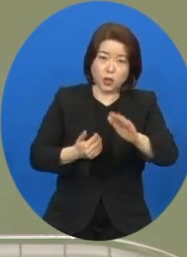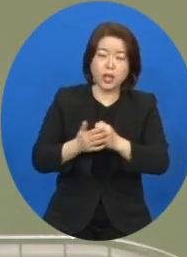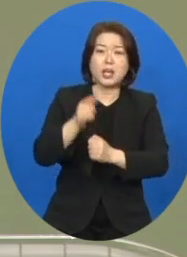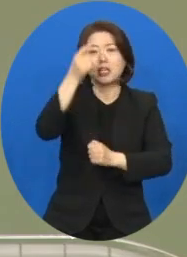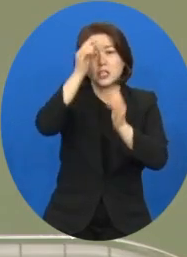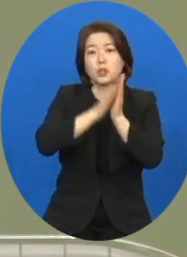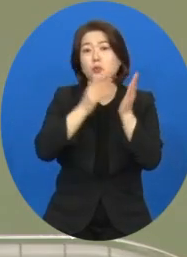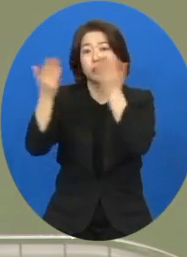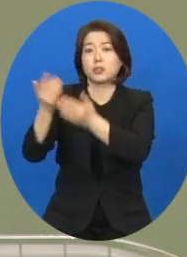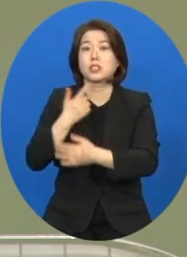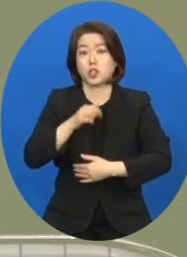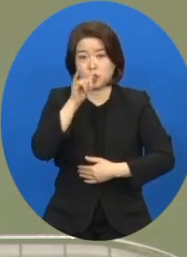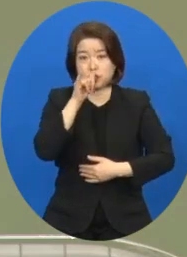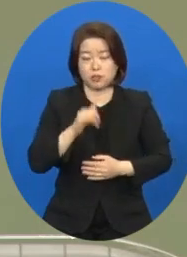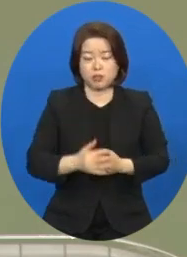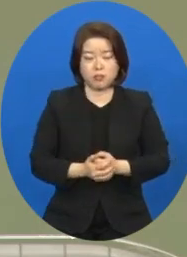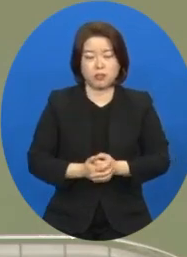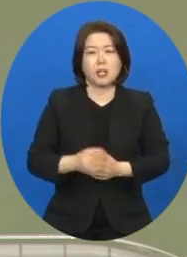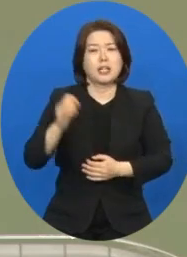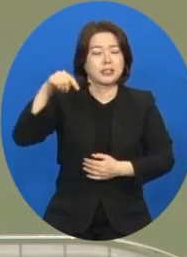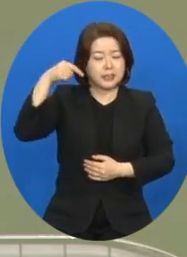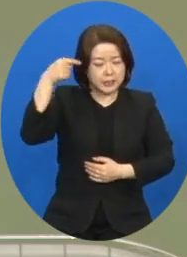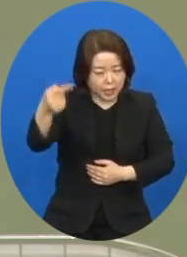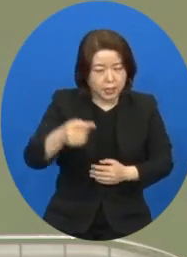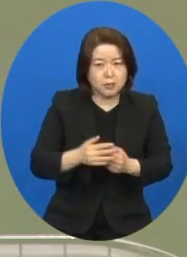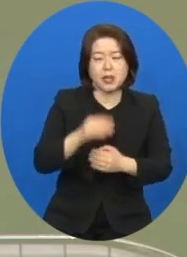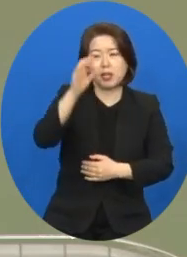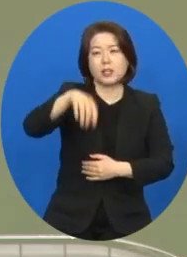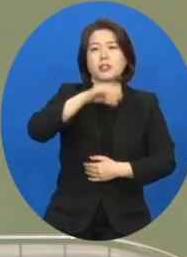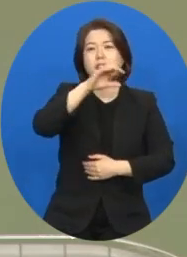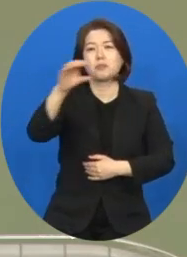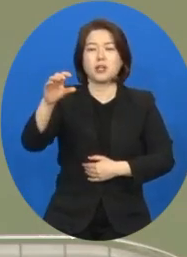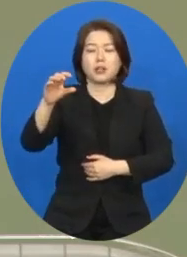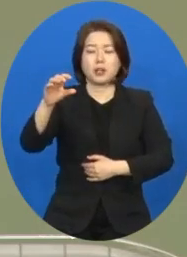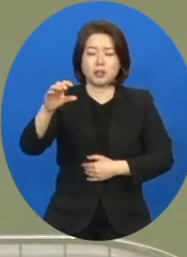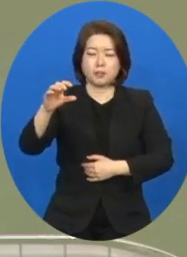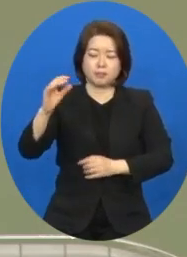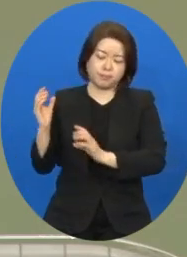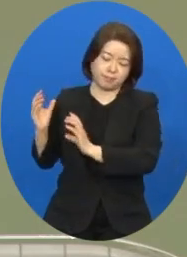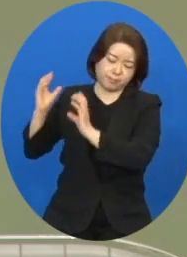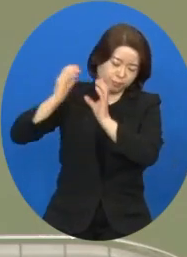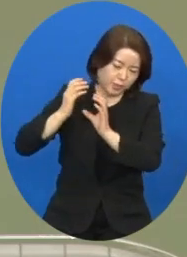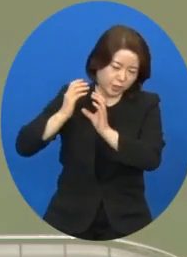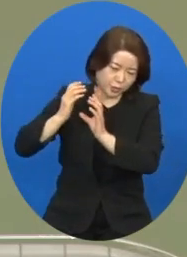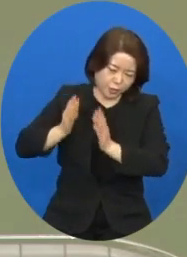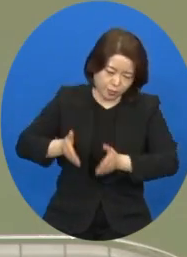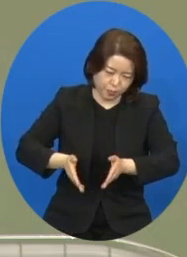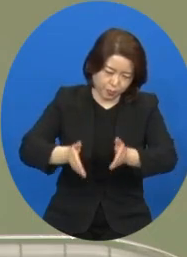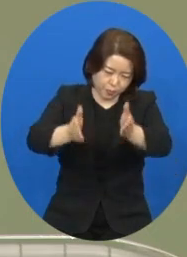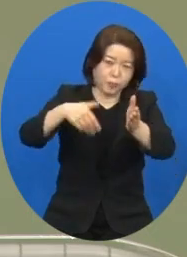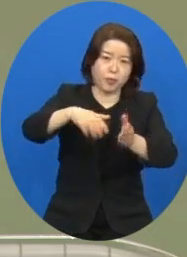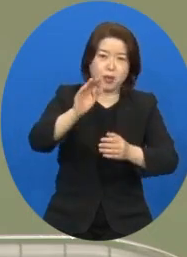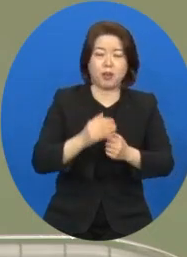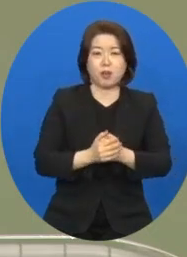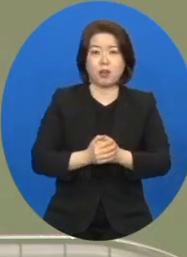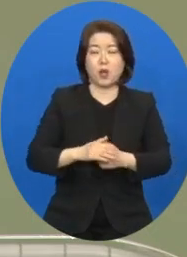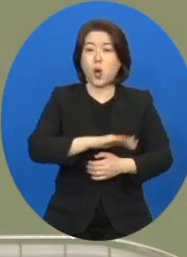드리셨어요. 그리고서야 십자가의 길을 가신 겁니다. 우리도 그런 기도를